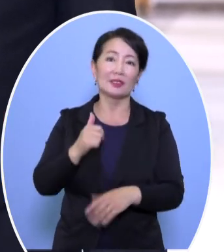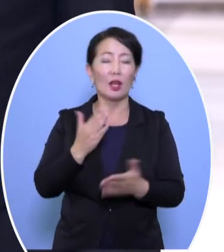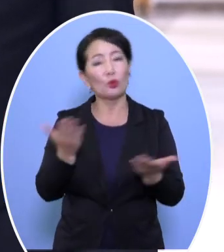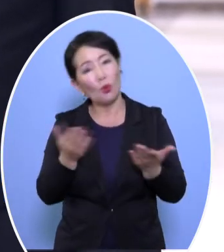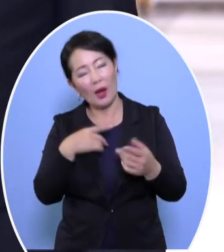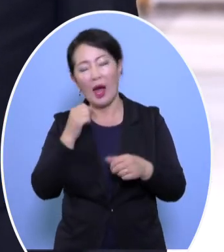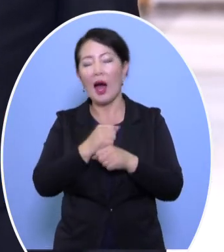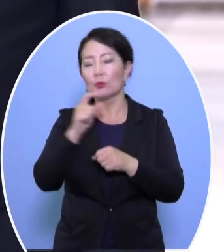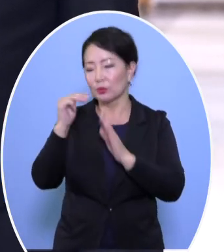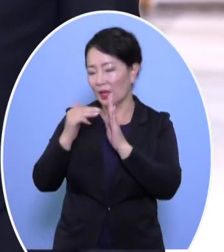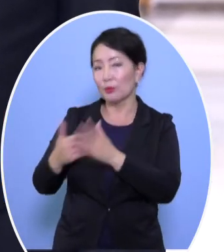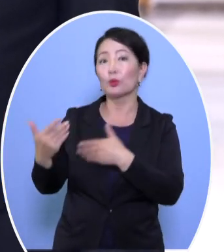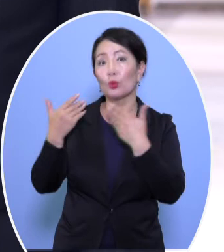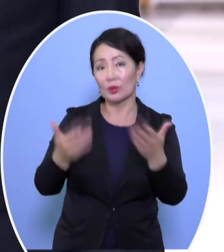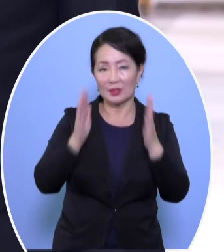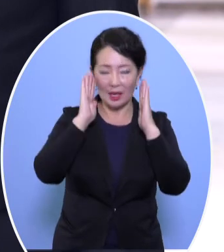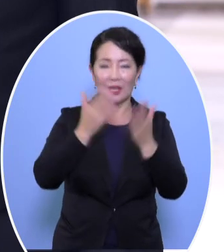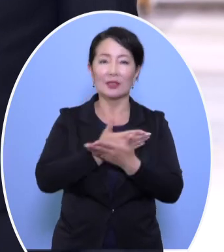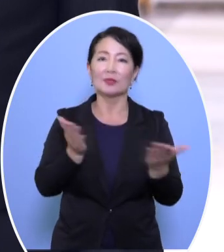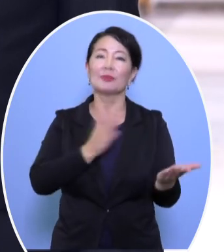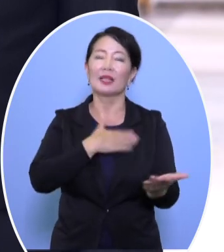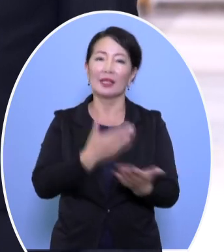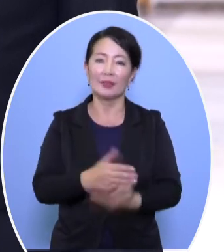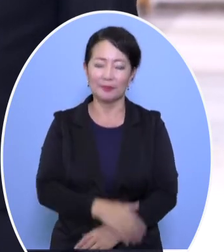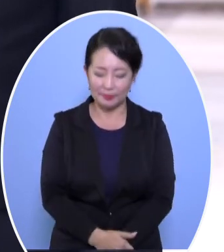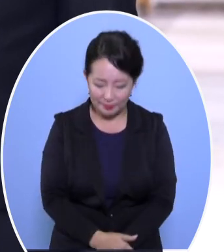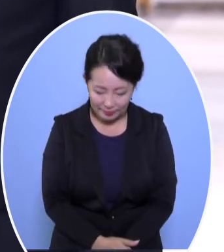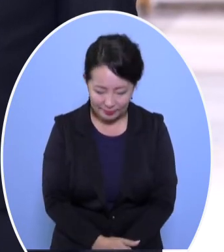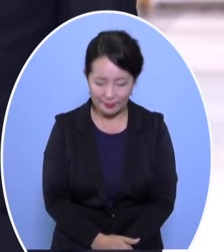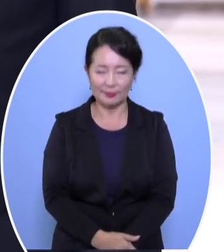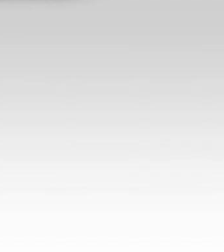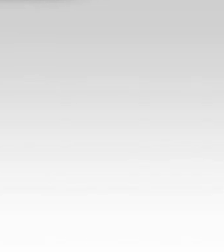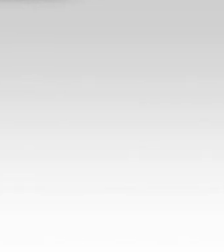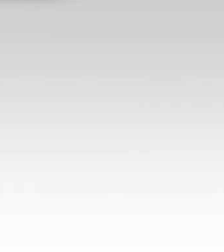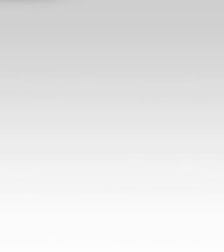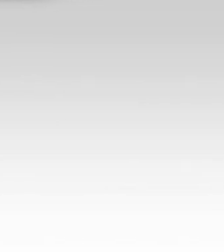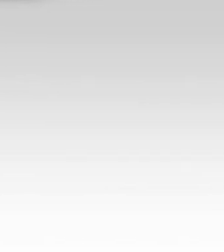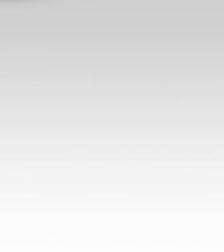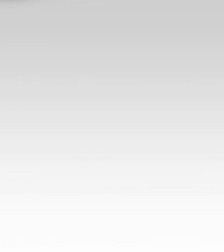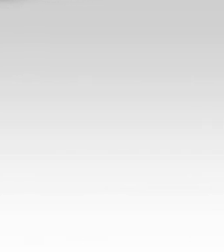холбогдолтой байсан талаар албаны хүмүүсийн тайлбартаагаар өрнөлөө. Анхаарлаа хандуулсан үзэгч тахын баярлалаа.